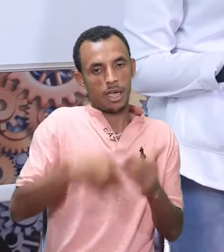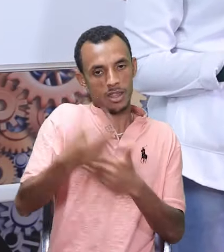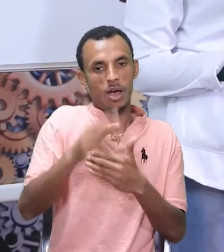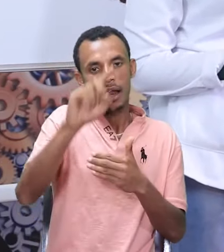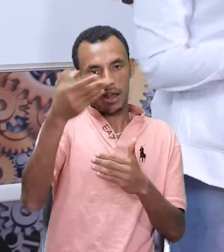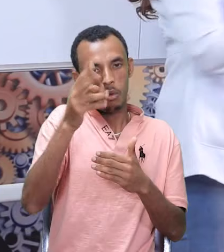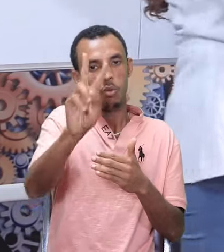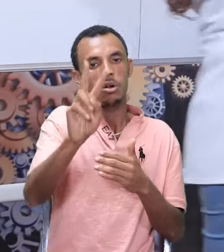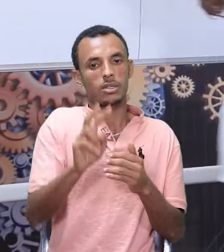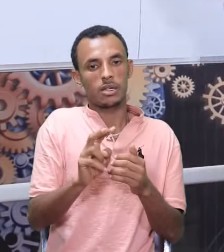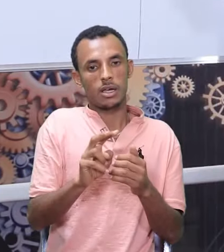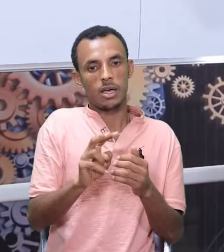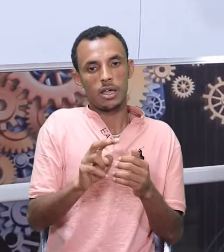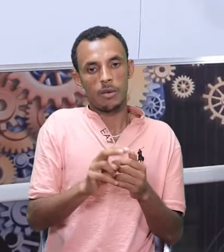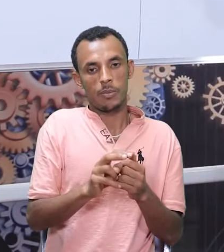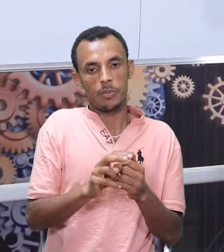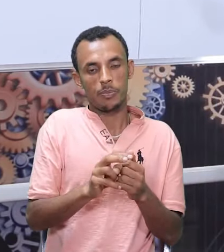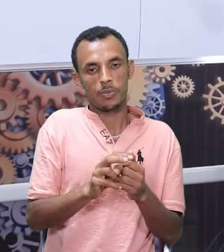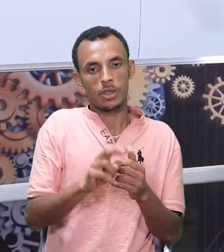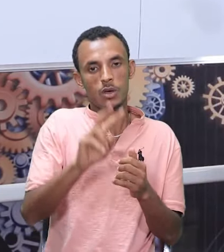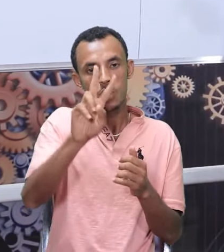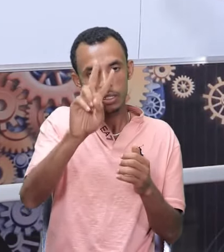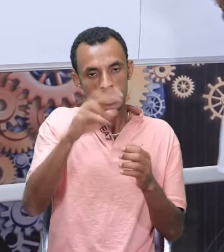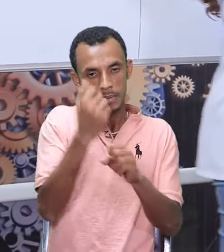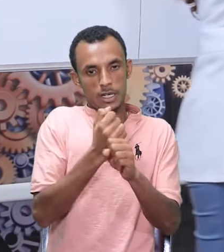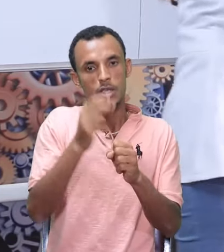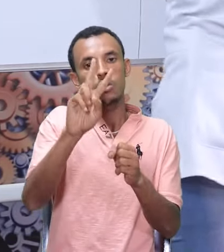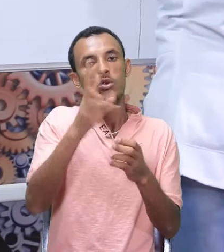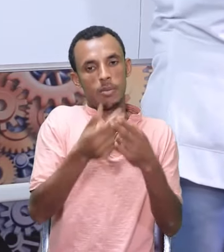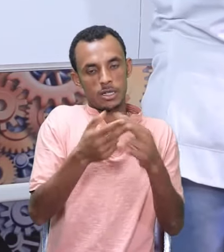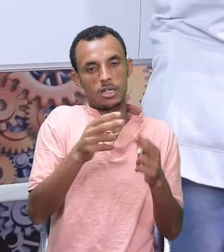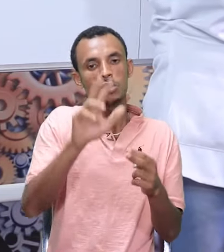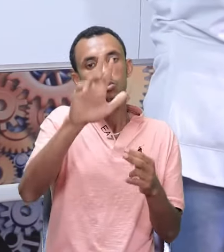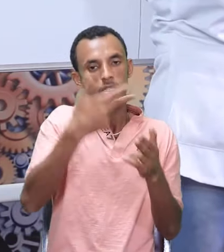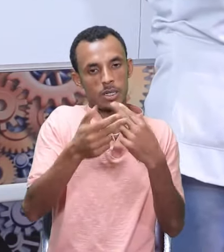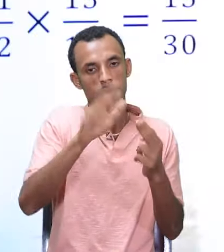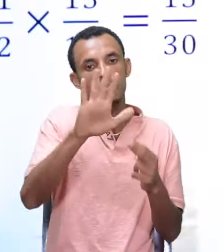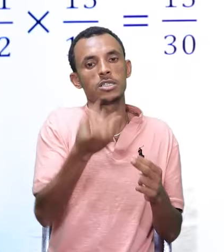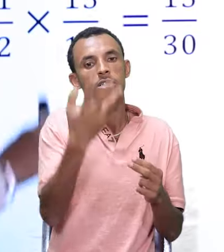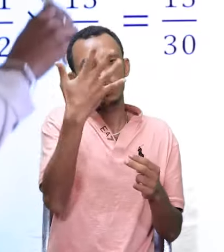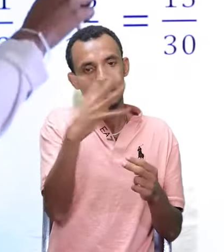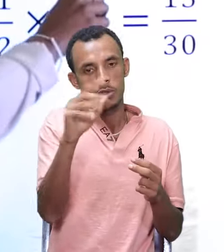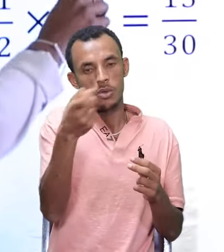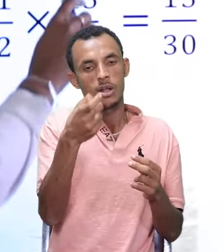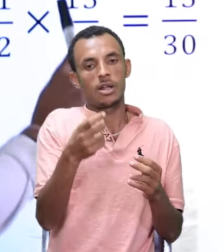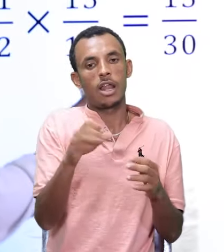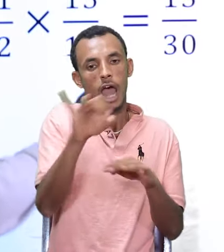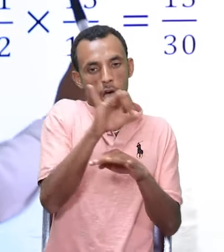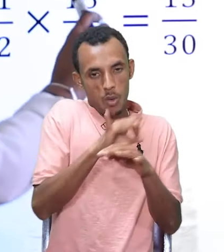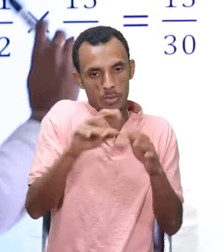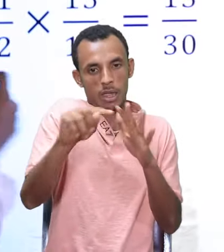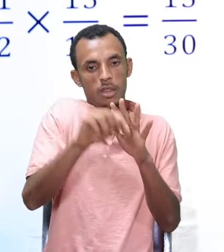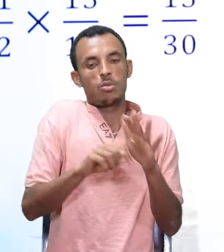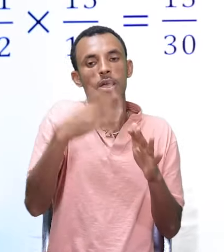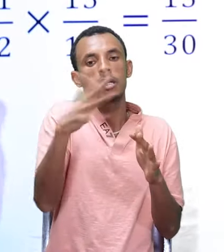1 2ኛ ነው ስለ 2 ስለምንሰራ ሁለቱን እናባዛለን ማለት ነው 3 ጊዜ 5 15 ይመጣል ስለዚህ ለአሉንም